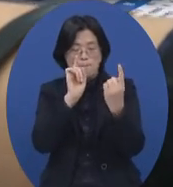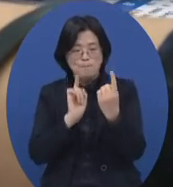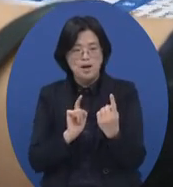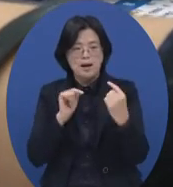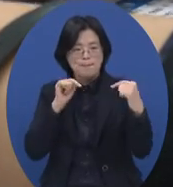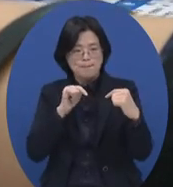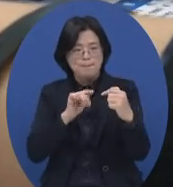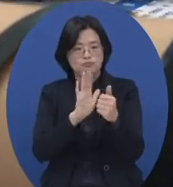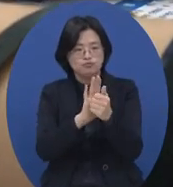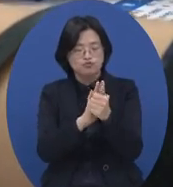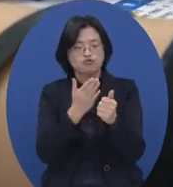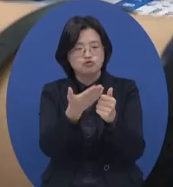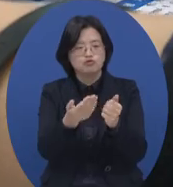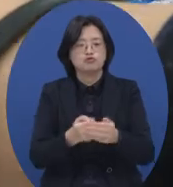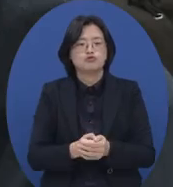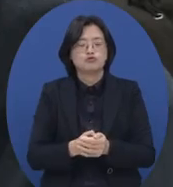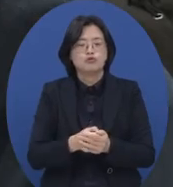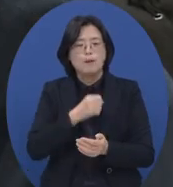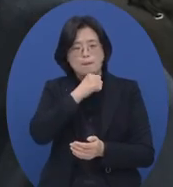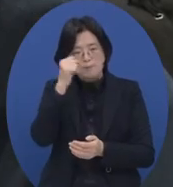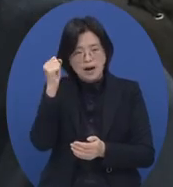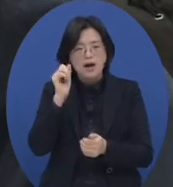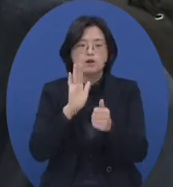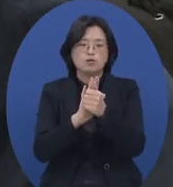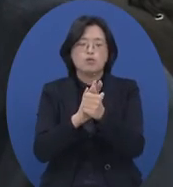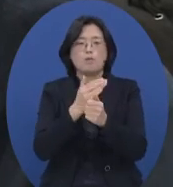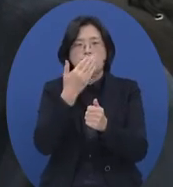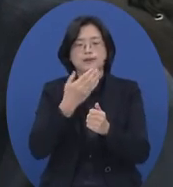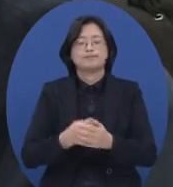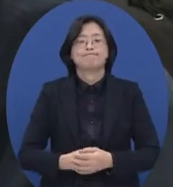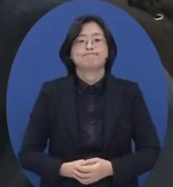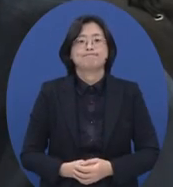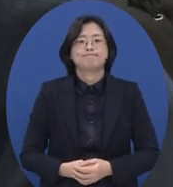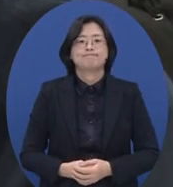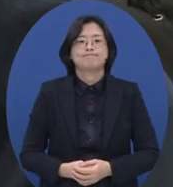지원자들의 취업률을 끌어올린 것으로 도는 설명했습니다